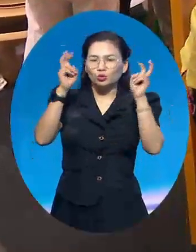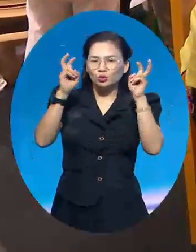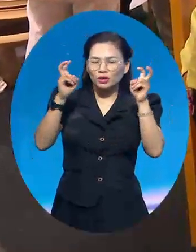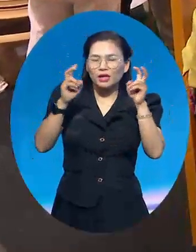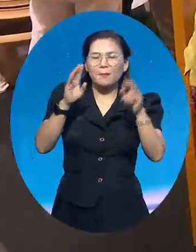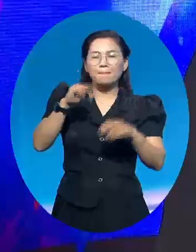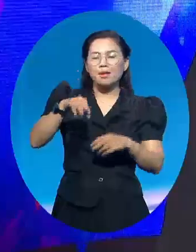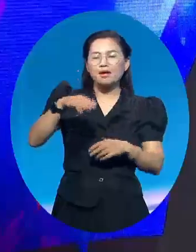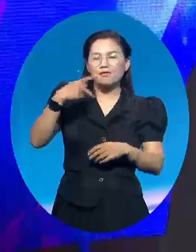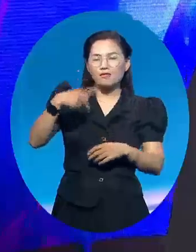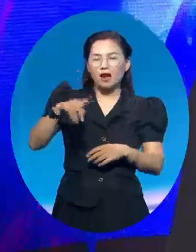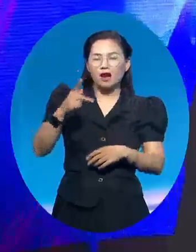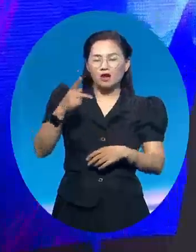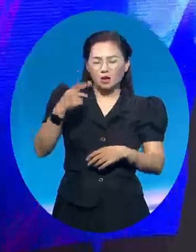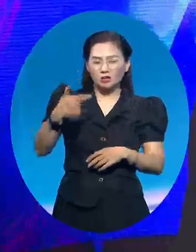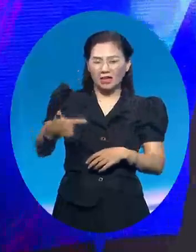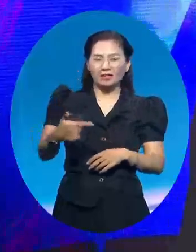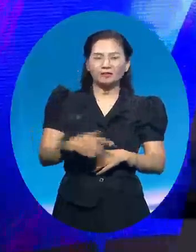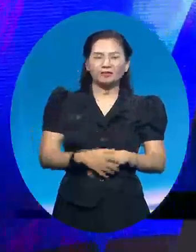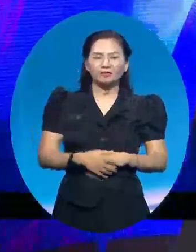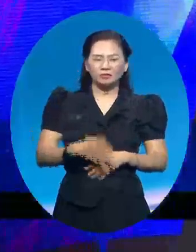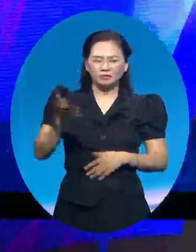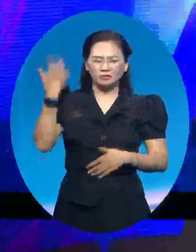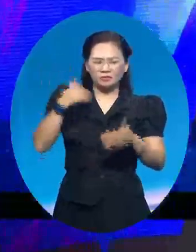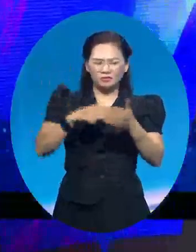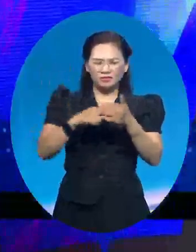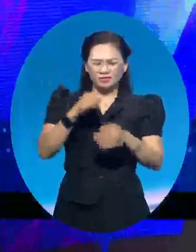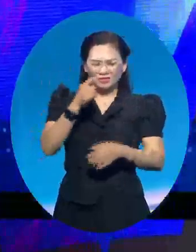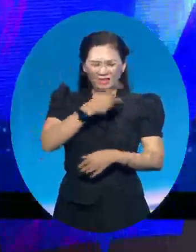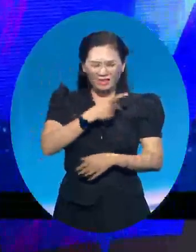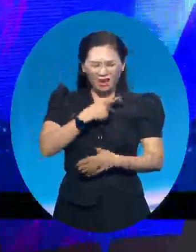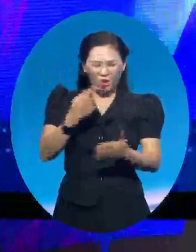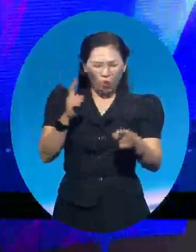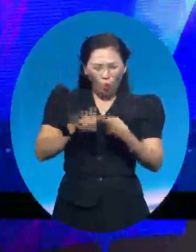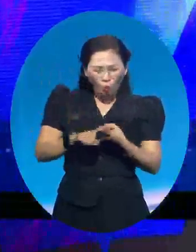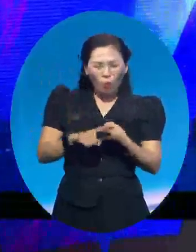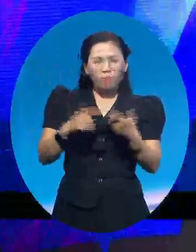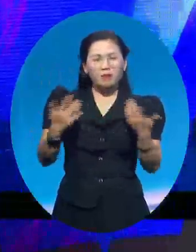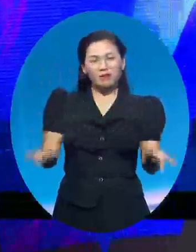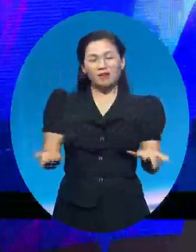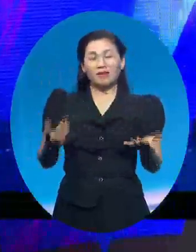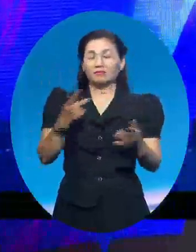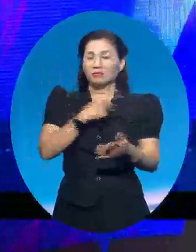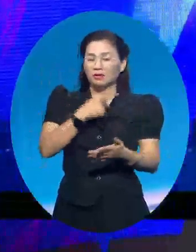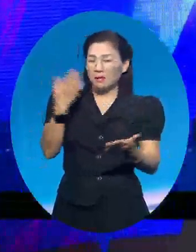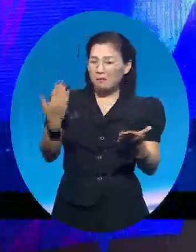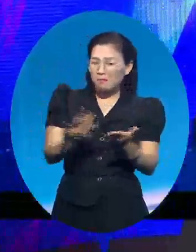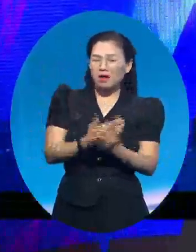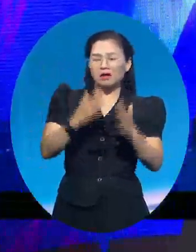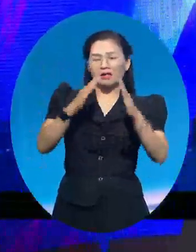phá không gian. Không chỉ là những khách hàng truyền thống là những cái người thành đạt có gia đình và có những ngôi nhà